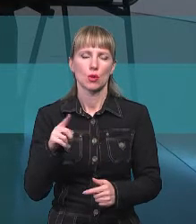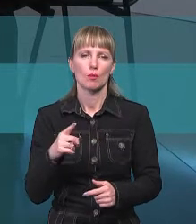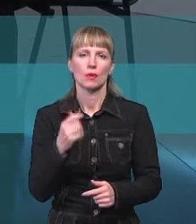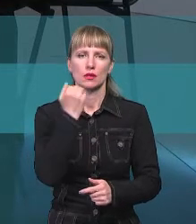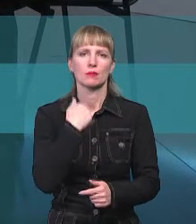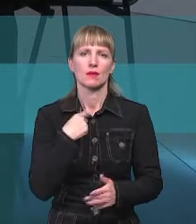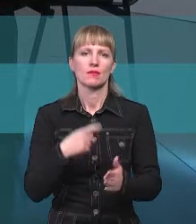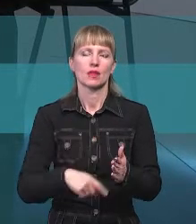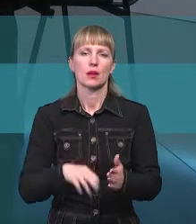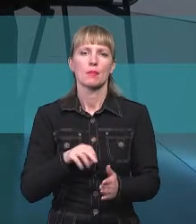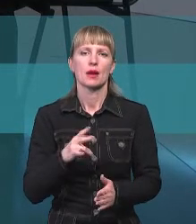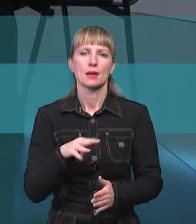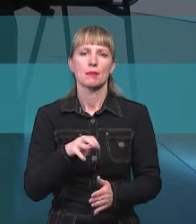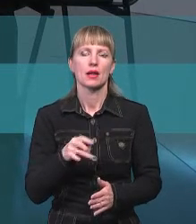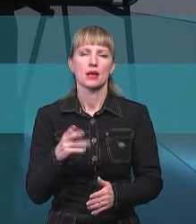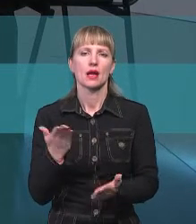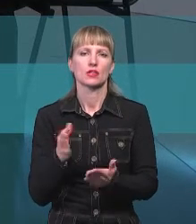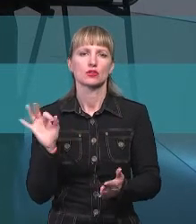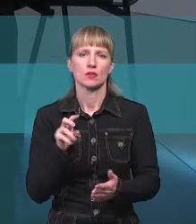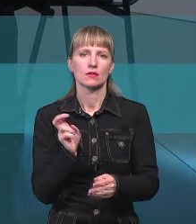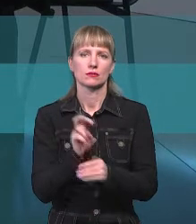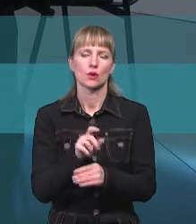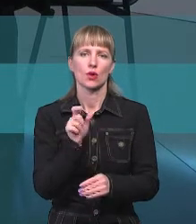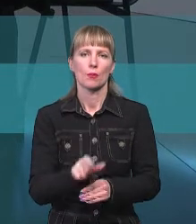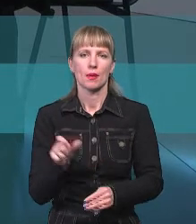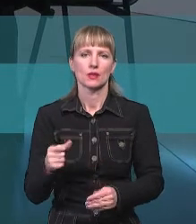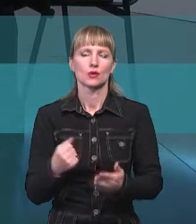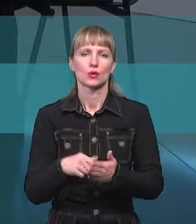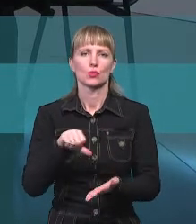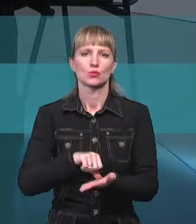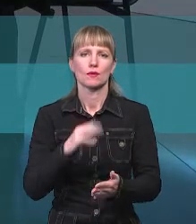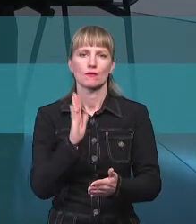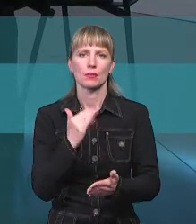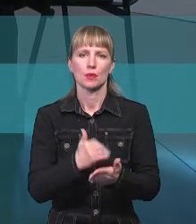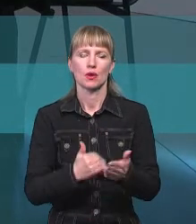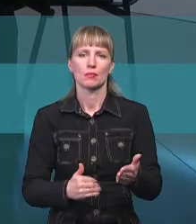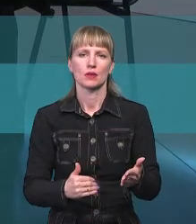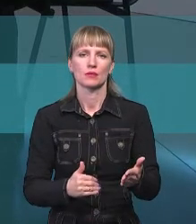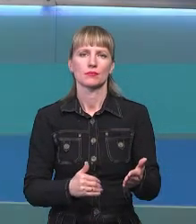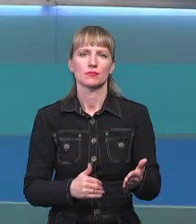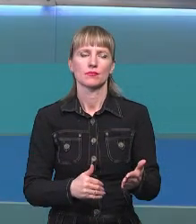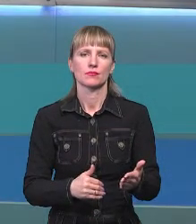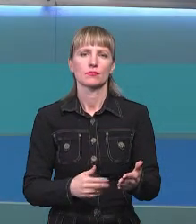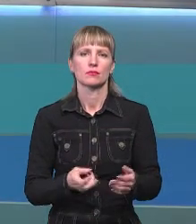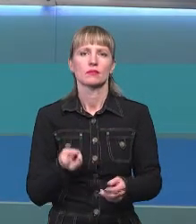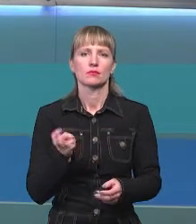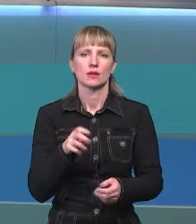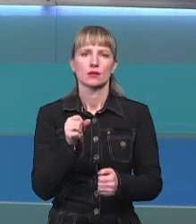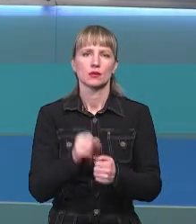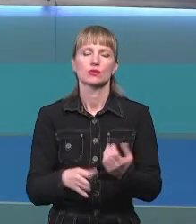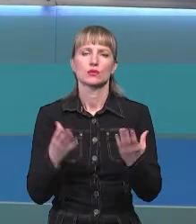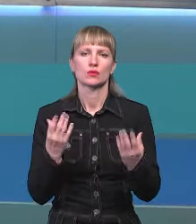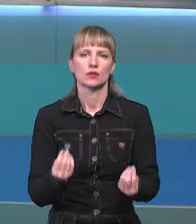Дякую. Пані Марія, як часто до вас звертаються громадяни щодо участі у програмах? В принципі, звертаються кожного дня.